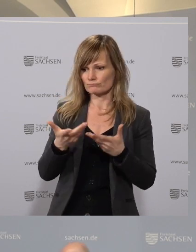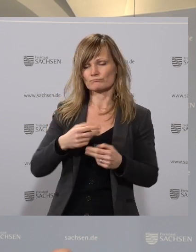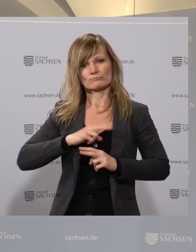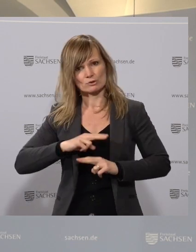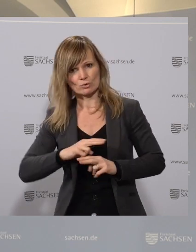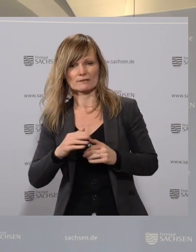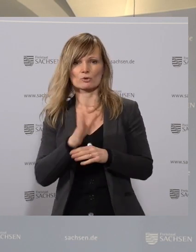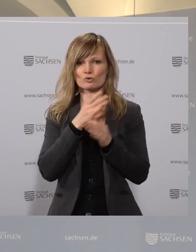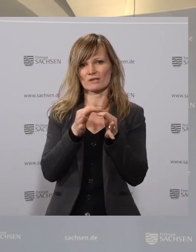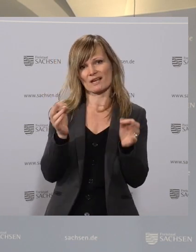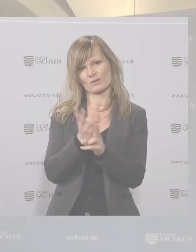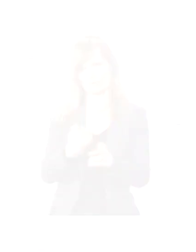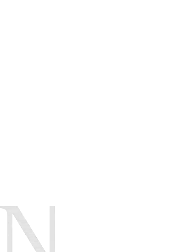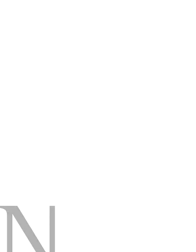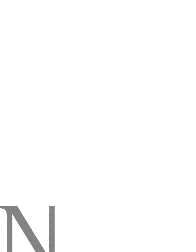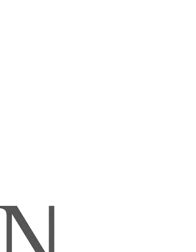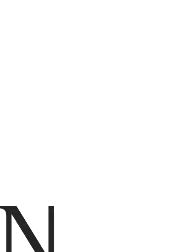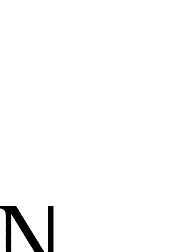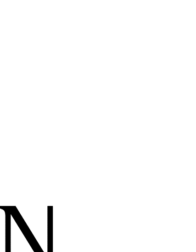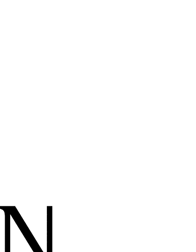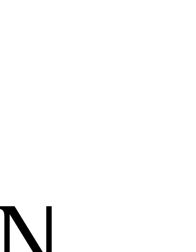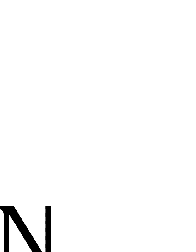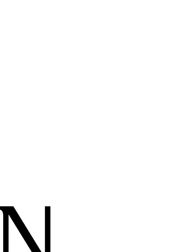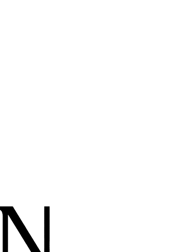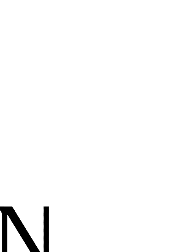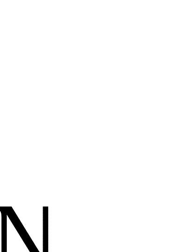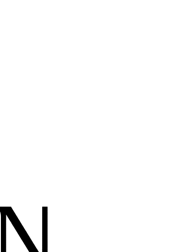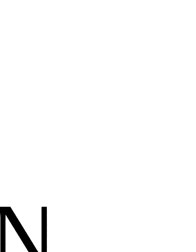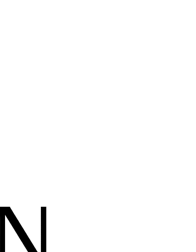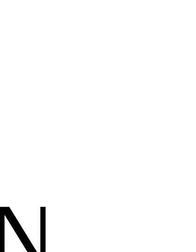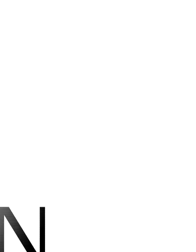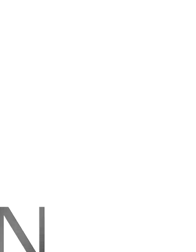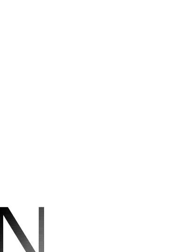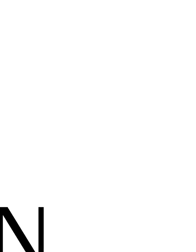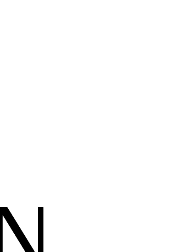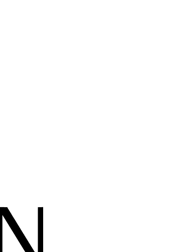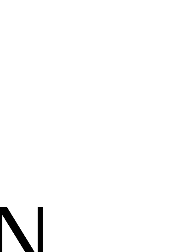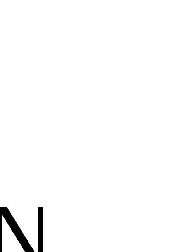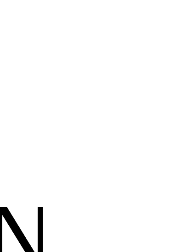Geduld und schönen Tag noch. für das Kommen und die Geduld.